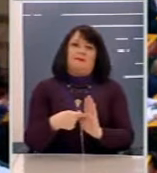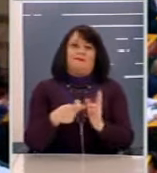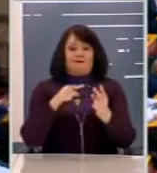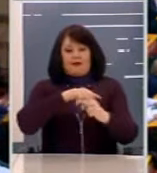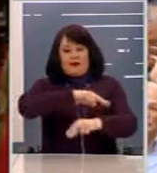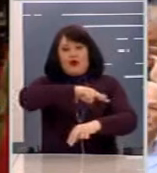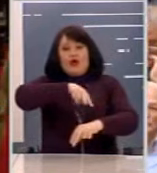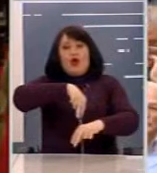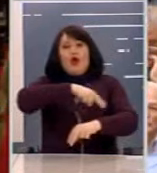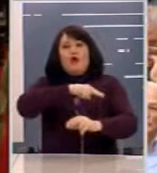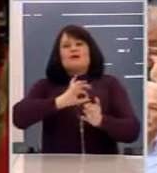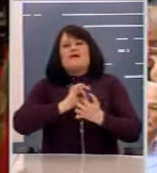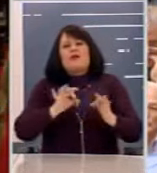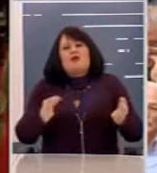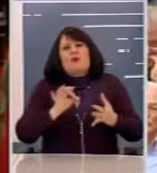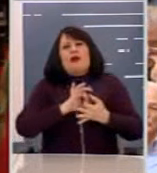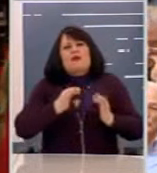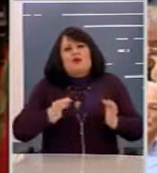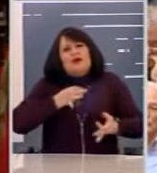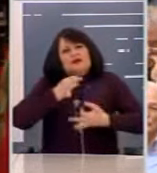2 ώρες τις λεπτομέρειες αυτού του νόμου,